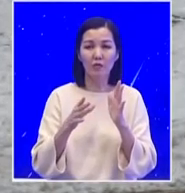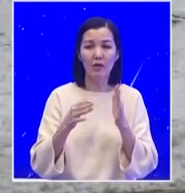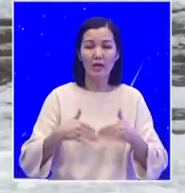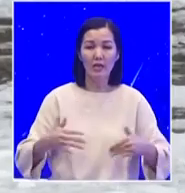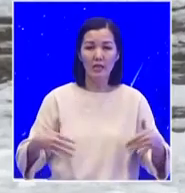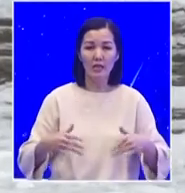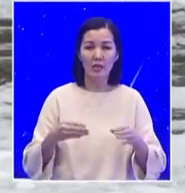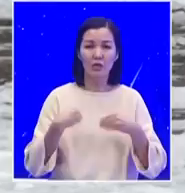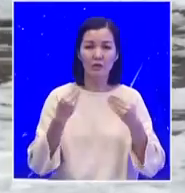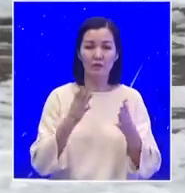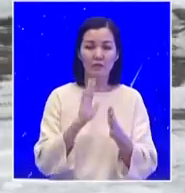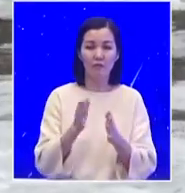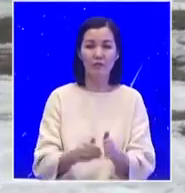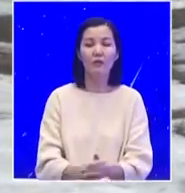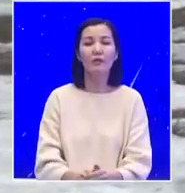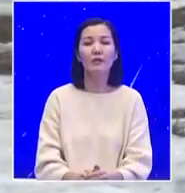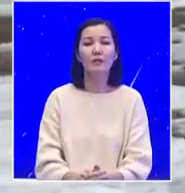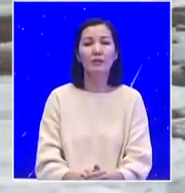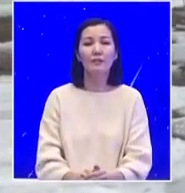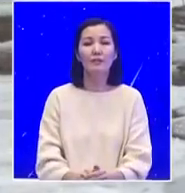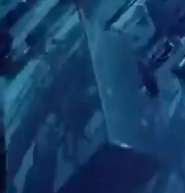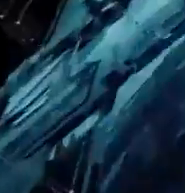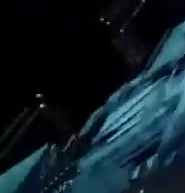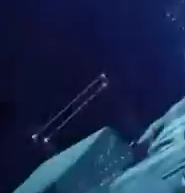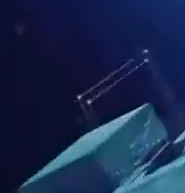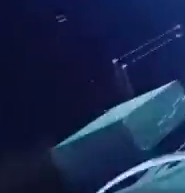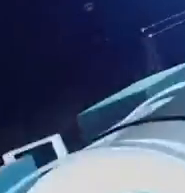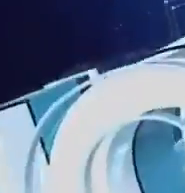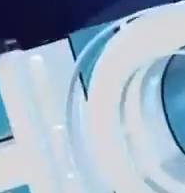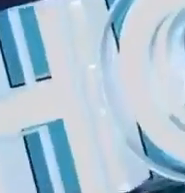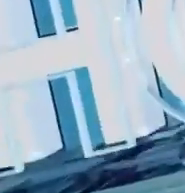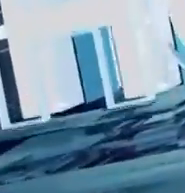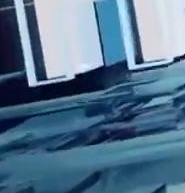Аделя Кжаркенова, Ерболат Антелов, телеканал ЖТСУ, Кигенский район.